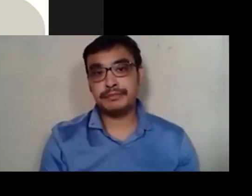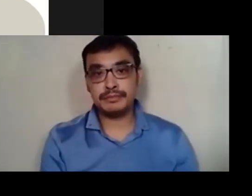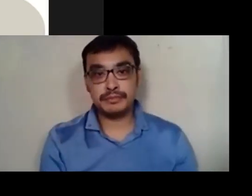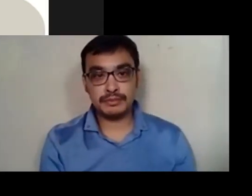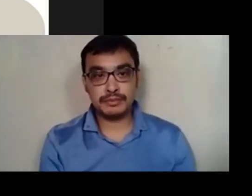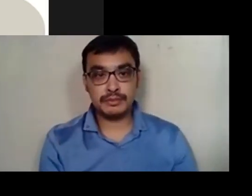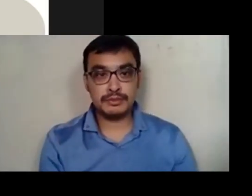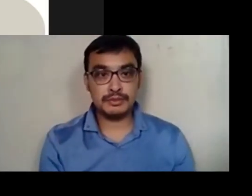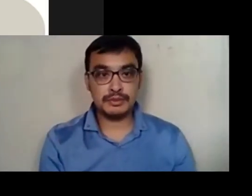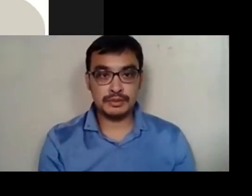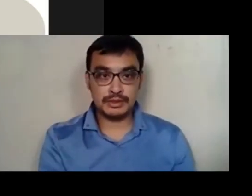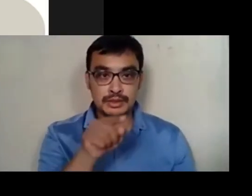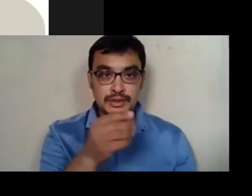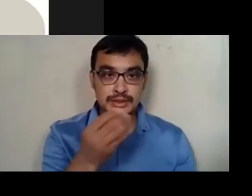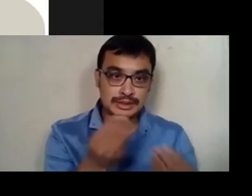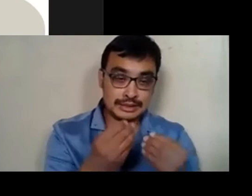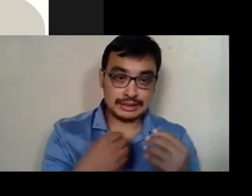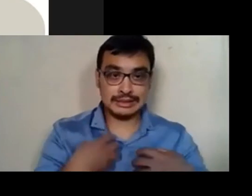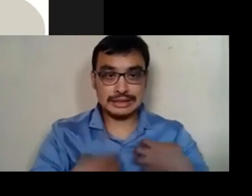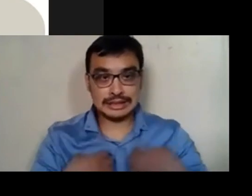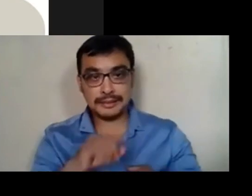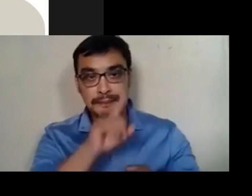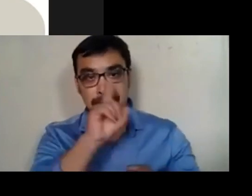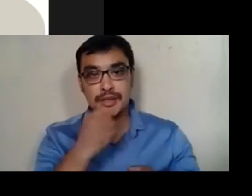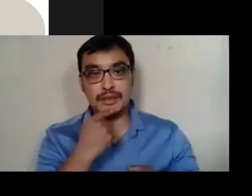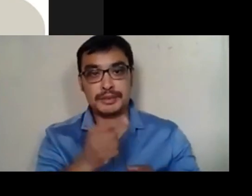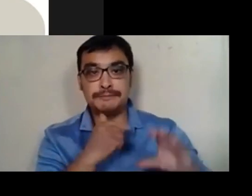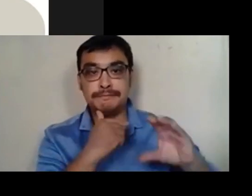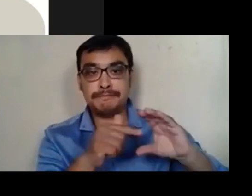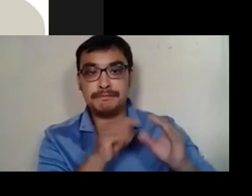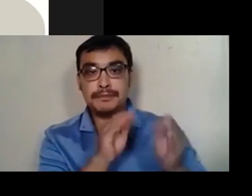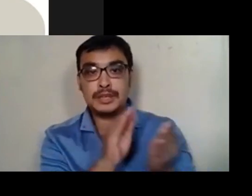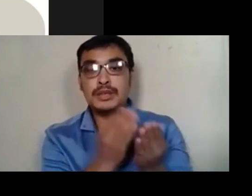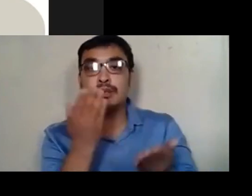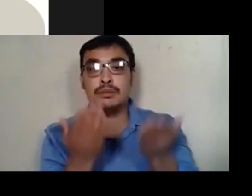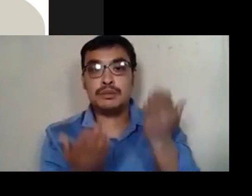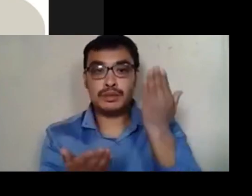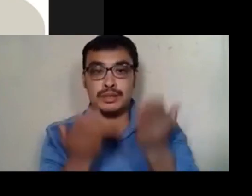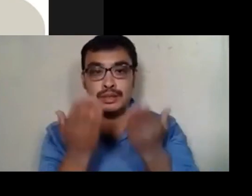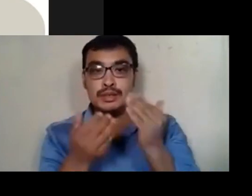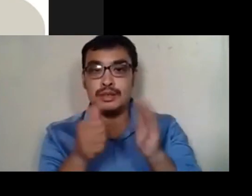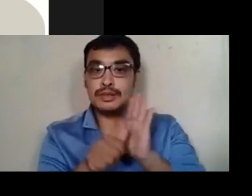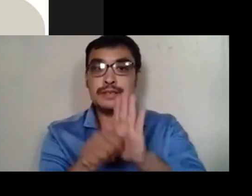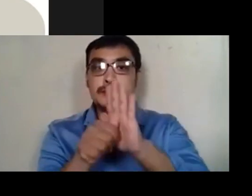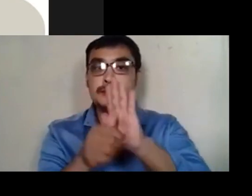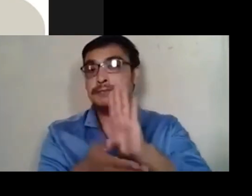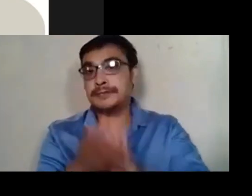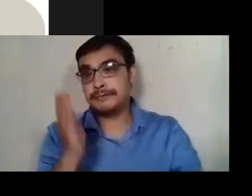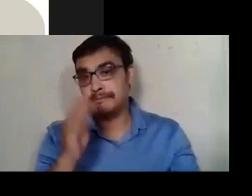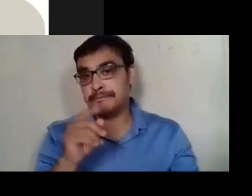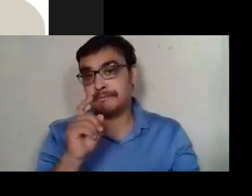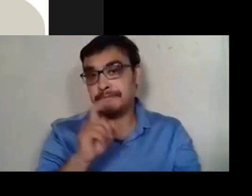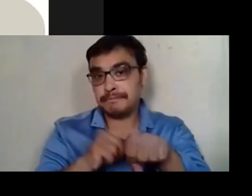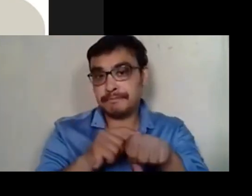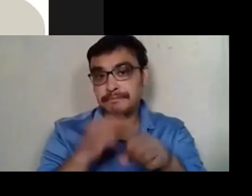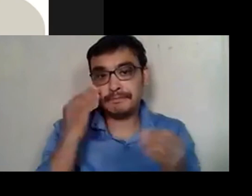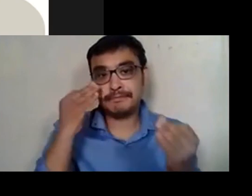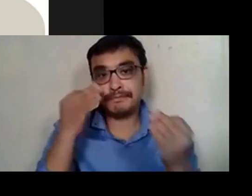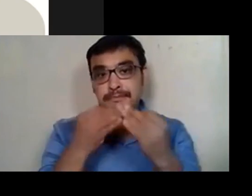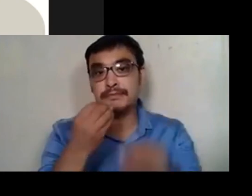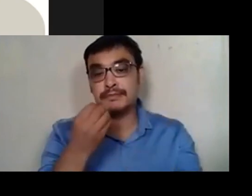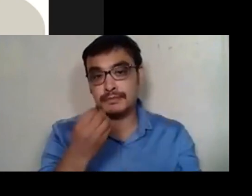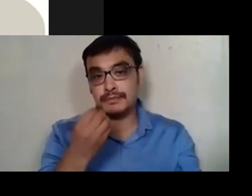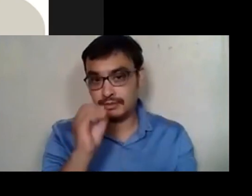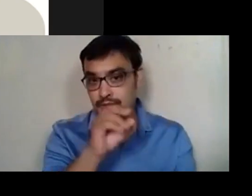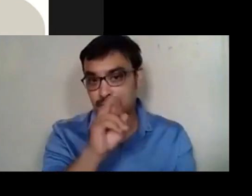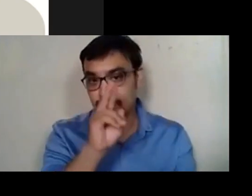हुन्छ, यहाँहरूको केही जिज्ञासा प्रश्न छ भने च्याट बक्समा राखिदिनु होला, हामी अगाडि बढौँ होला, समयलाई ध्यान दिँदै. अहिले